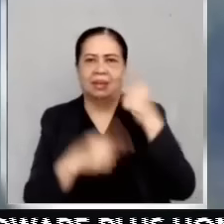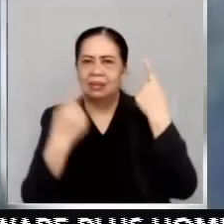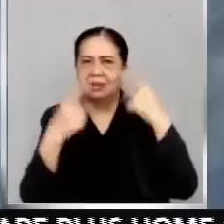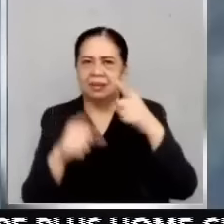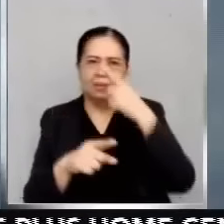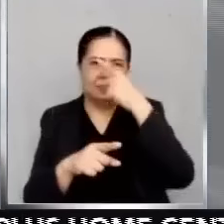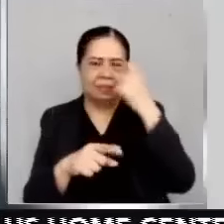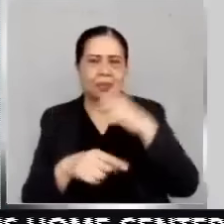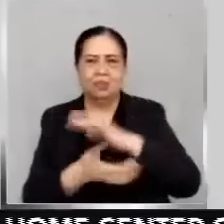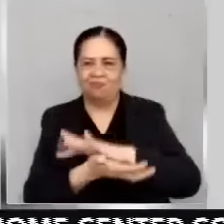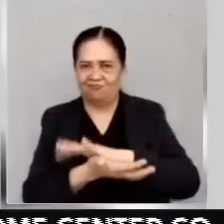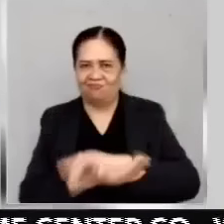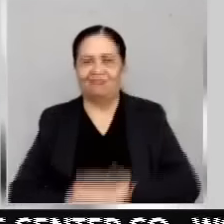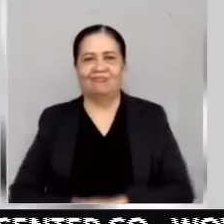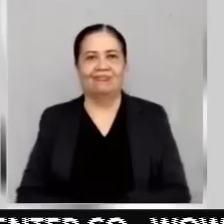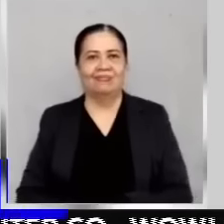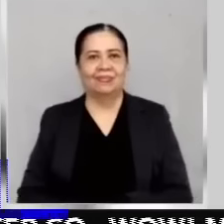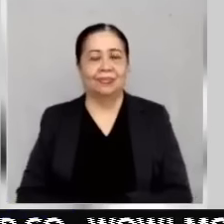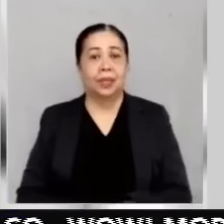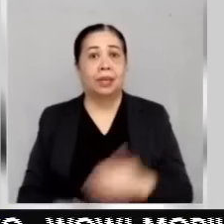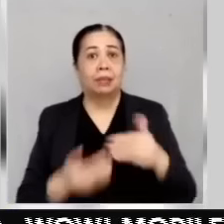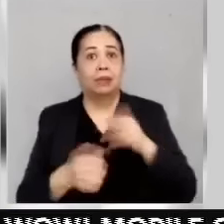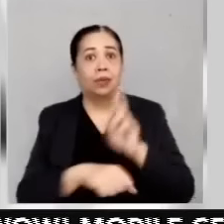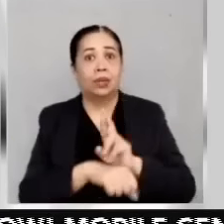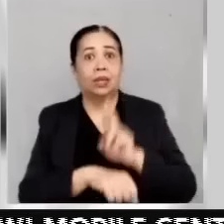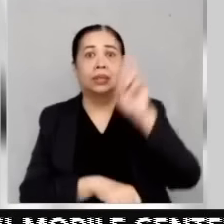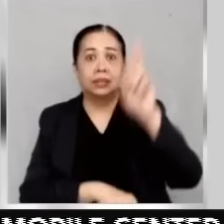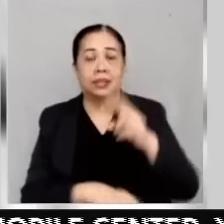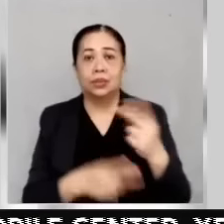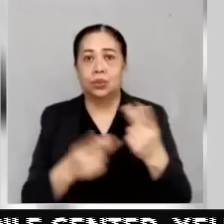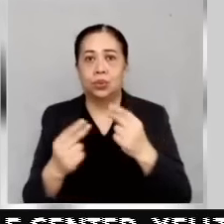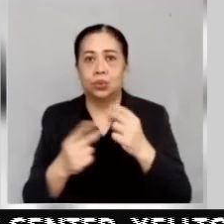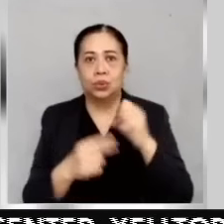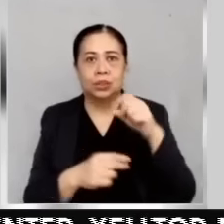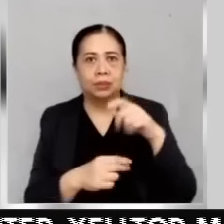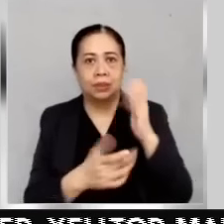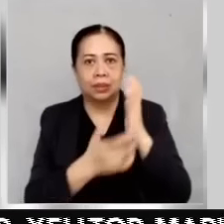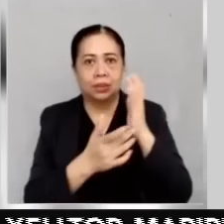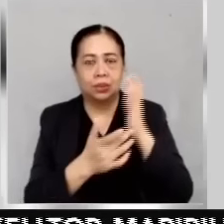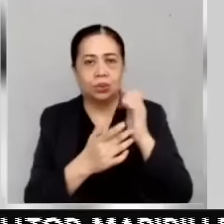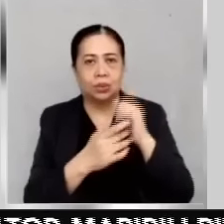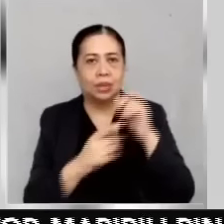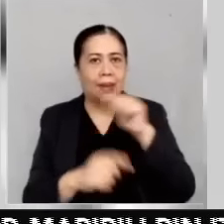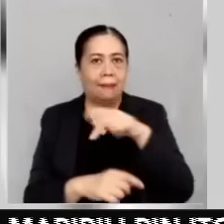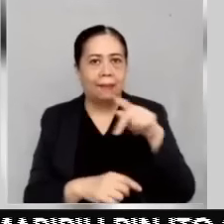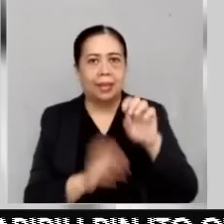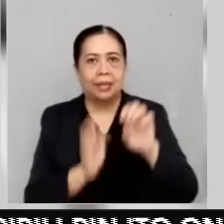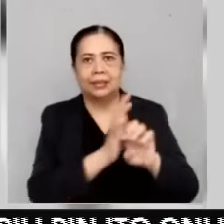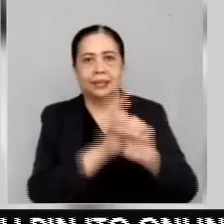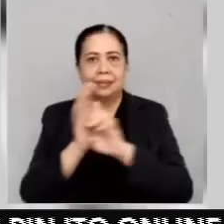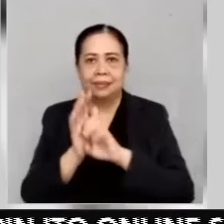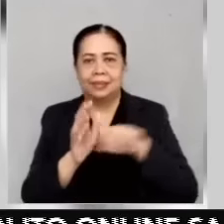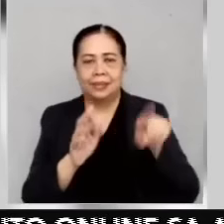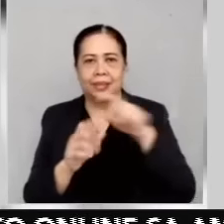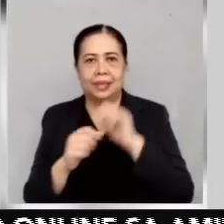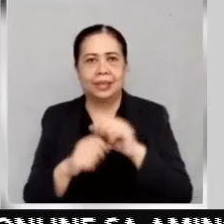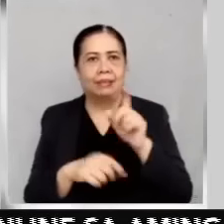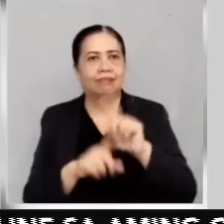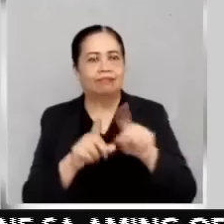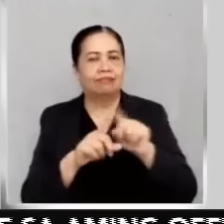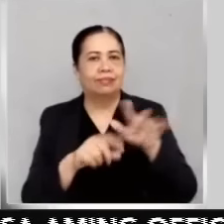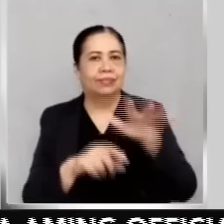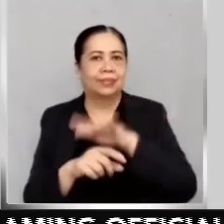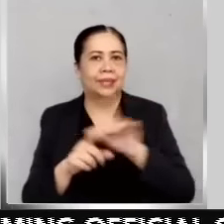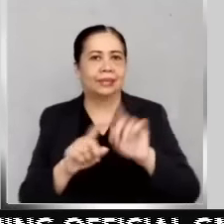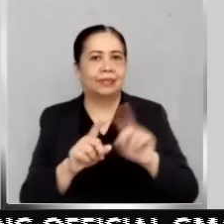COVID pandemic. Bago ang launch, nagsagawa ng Space Technology Application Exhibit ang PhilSA at Tala Rocketry Team sa iba't